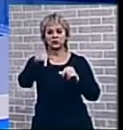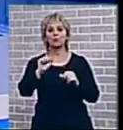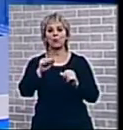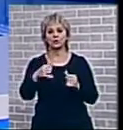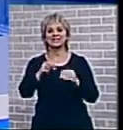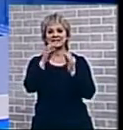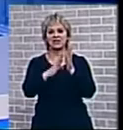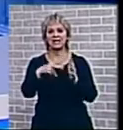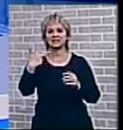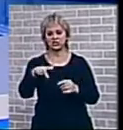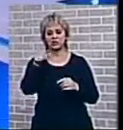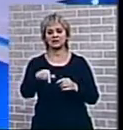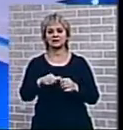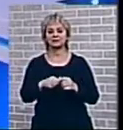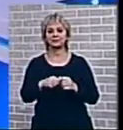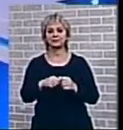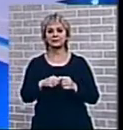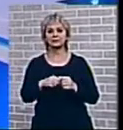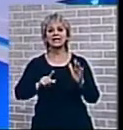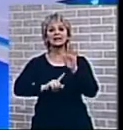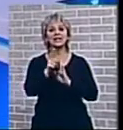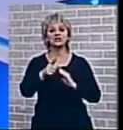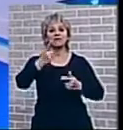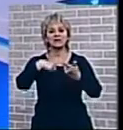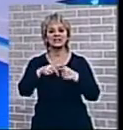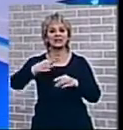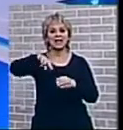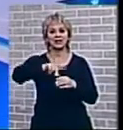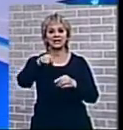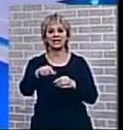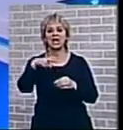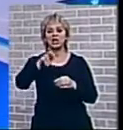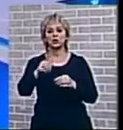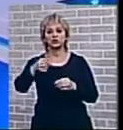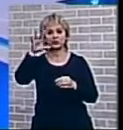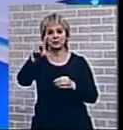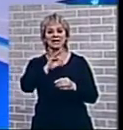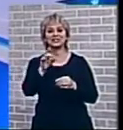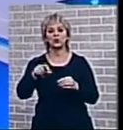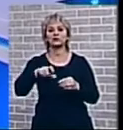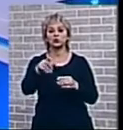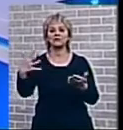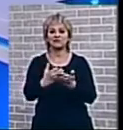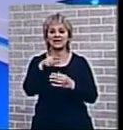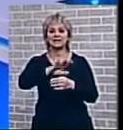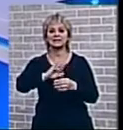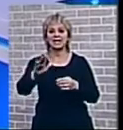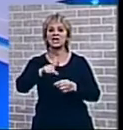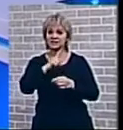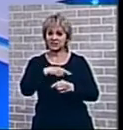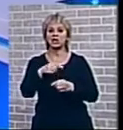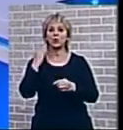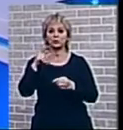с 19:30. Начинаем возвращать долги за Лигу чемпионов. Ростов-Дон выиграл таки у непобедимого для